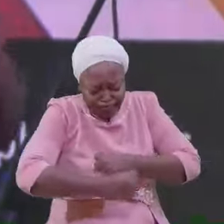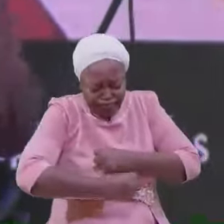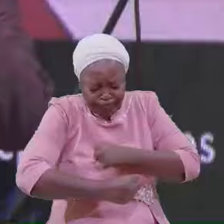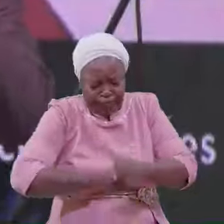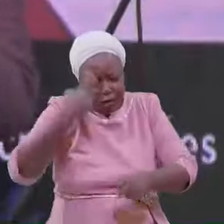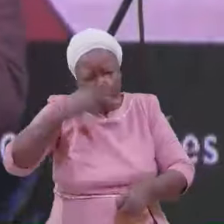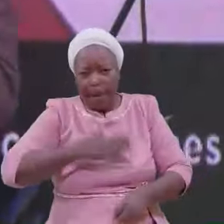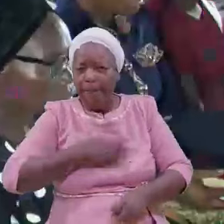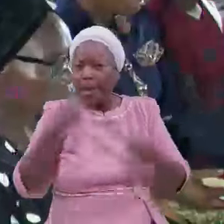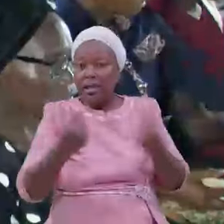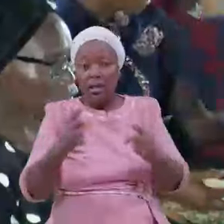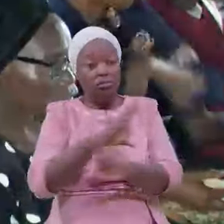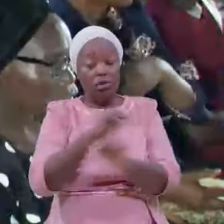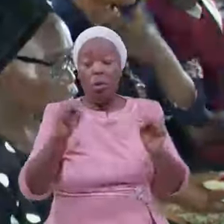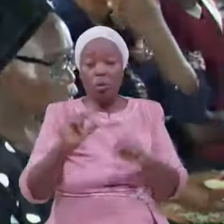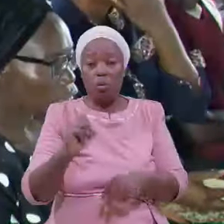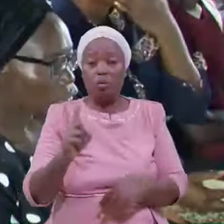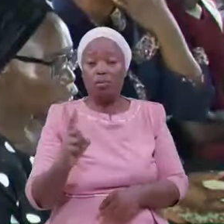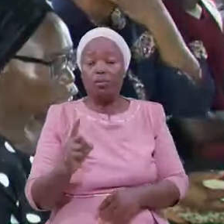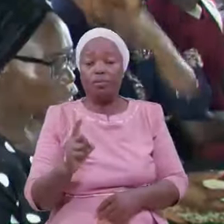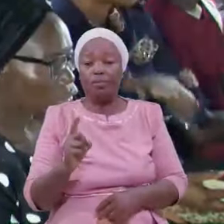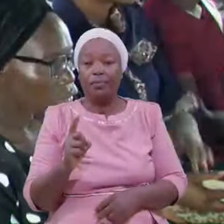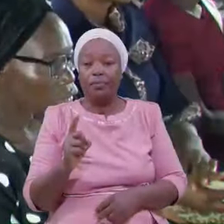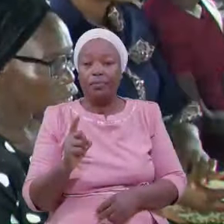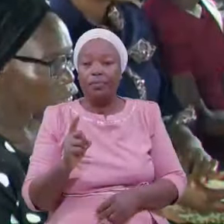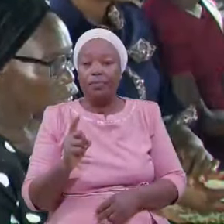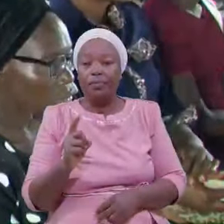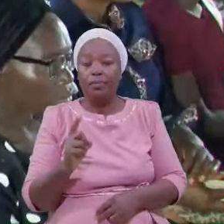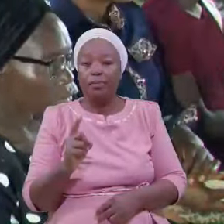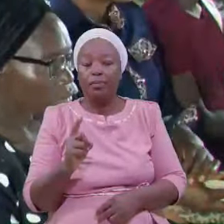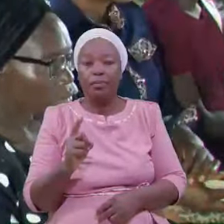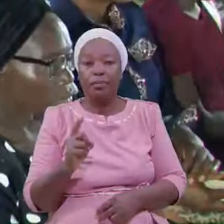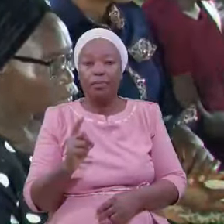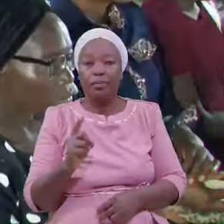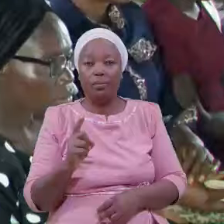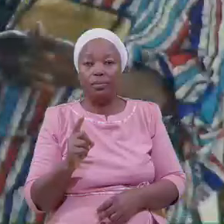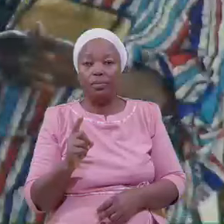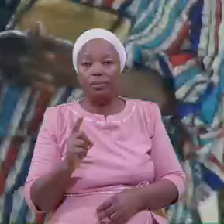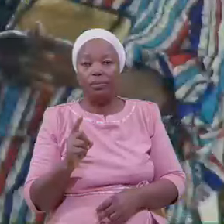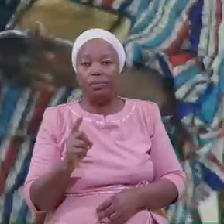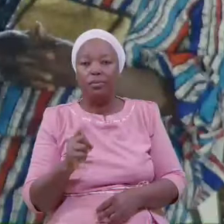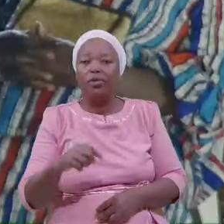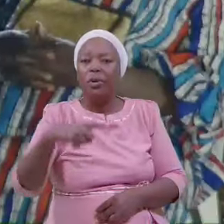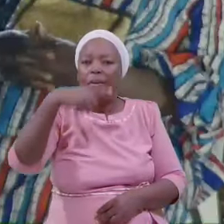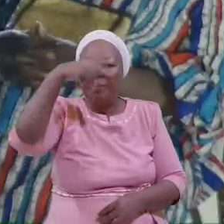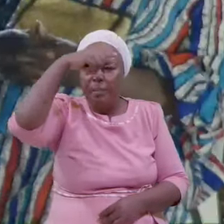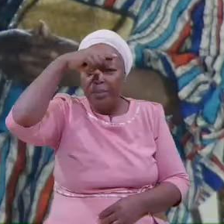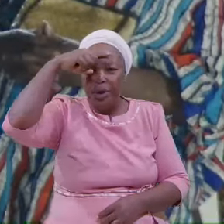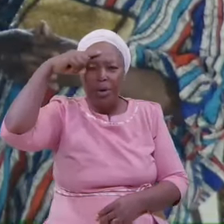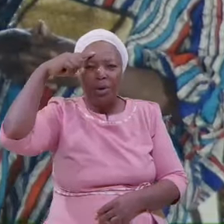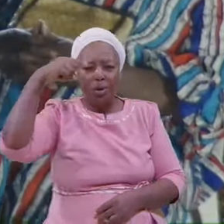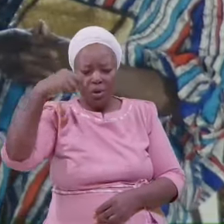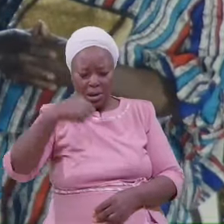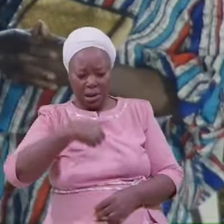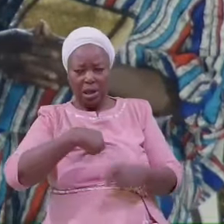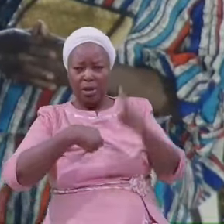no! Dahilan sa aking pagpapakasakit sa kasalanan ko, hindi! Because I am God and there